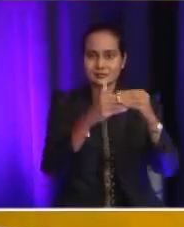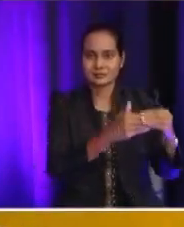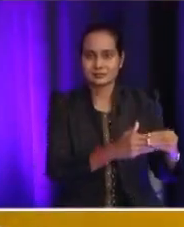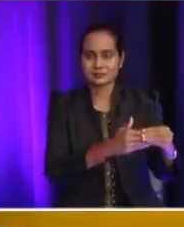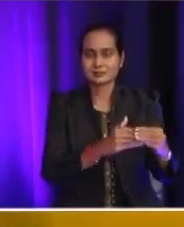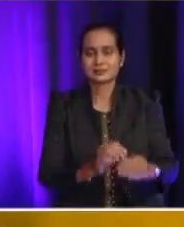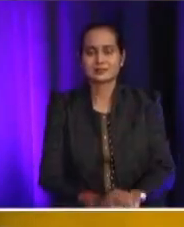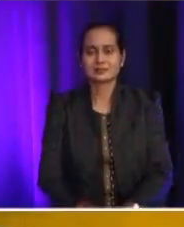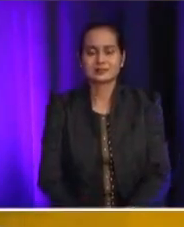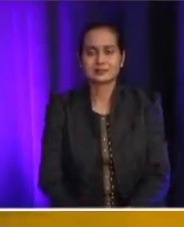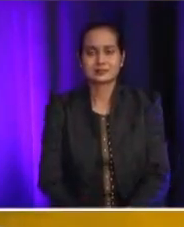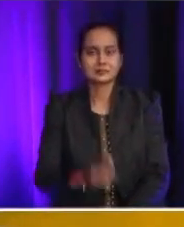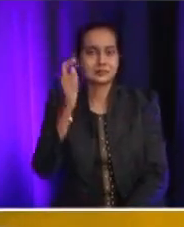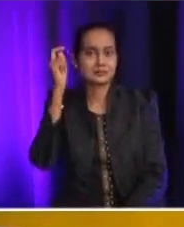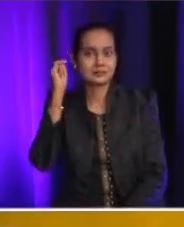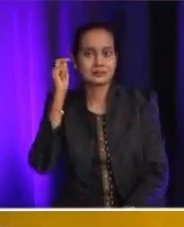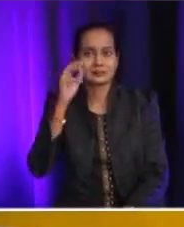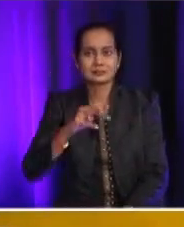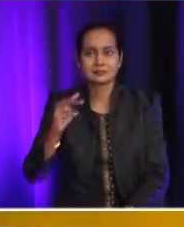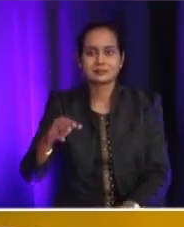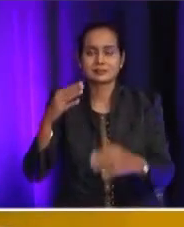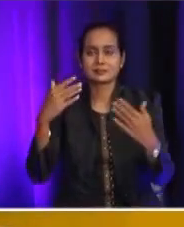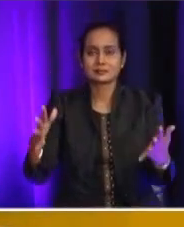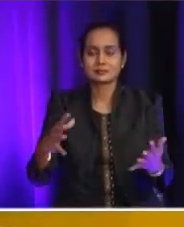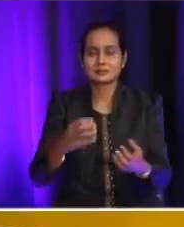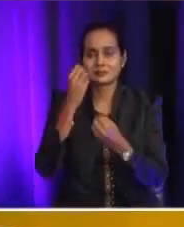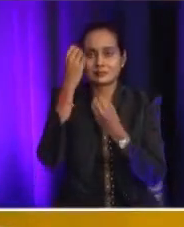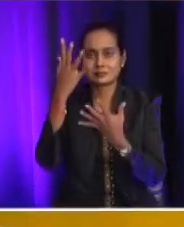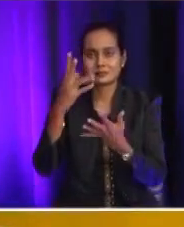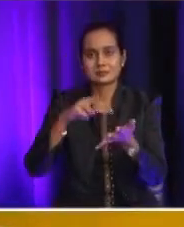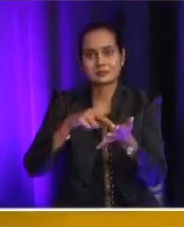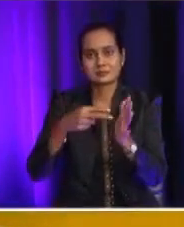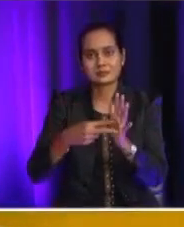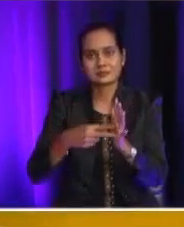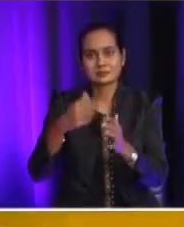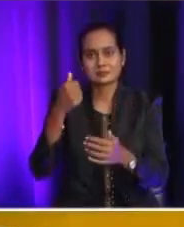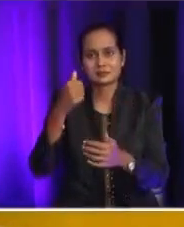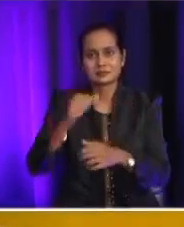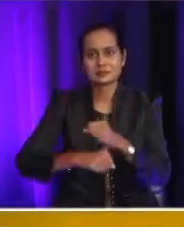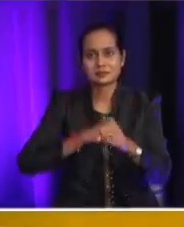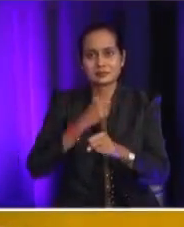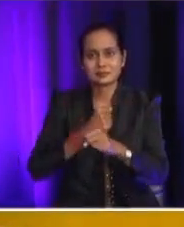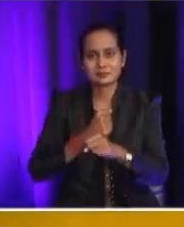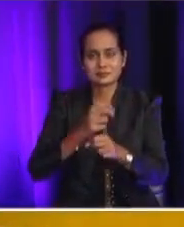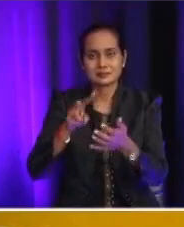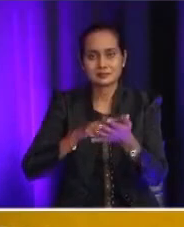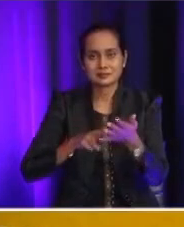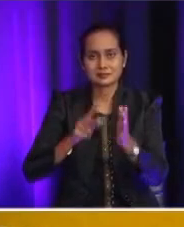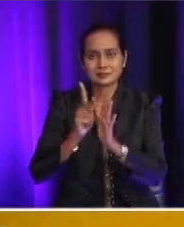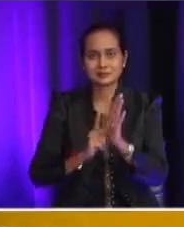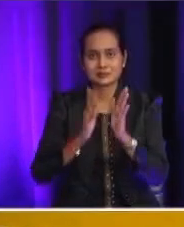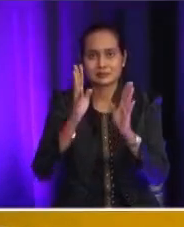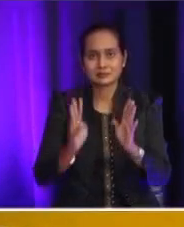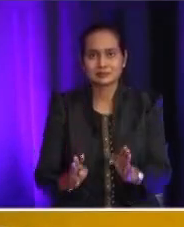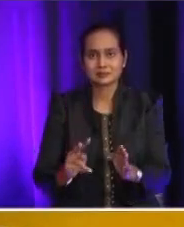kita telah memberi ya maksud dekat membaca kebangsaan. Ya. Dan Akmal pun siap dah bagi definisi dekat